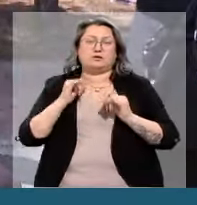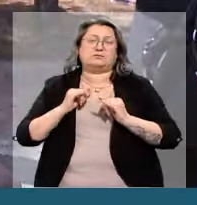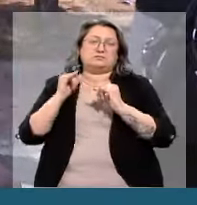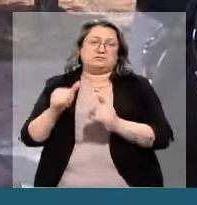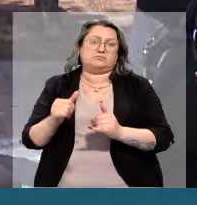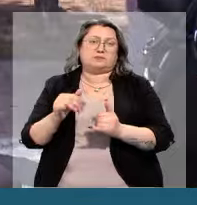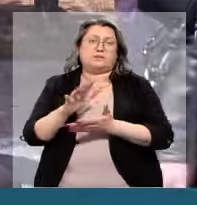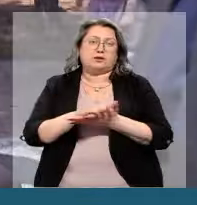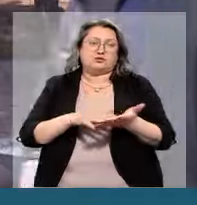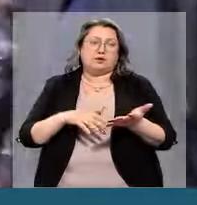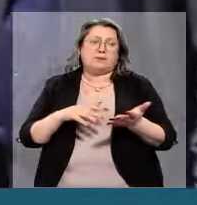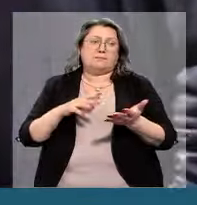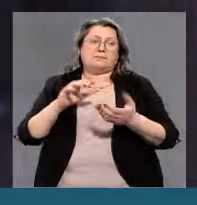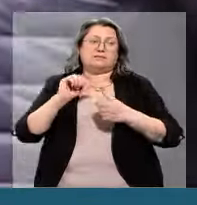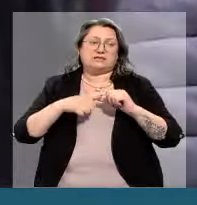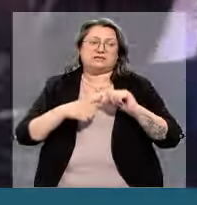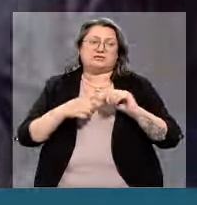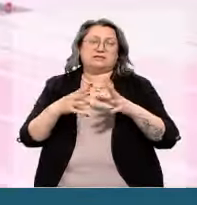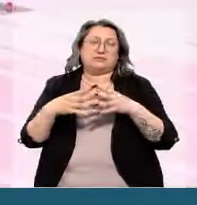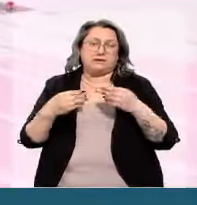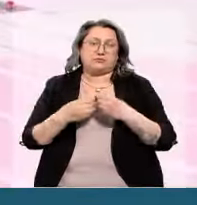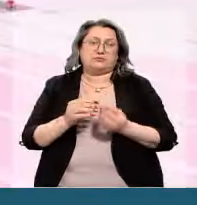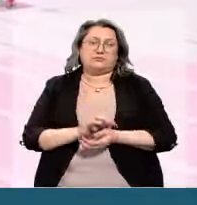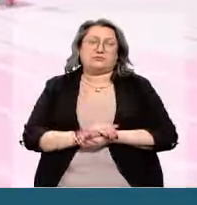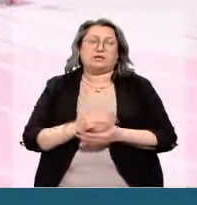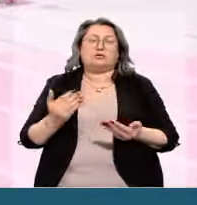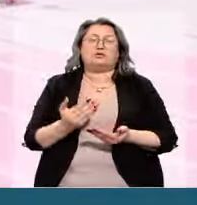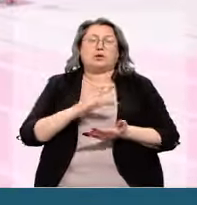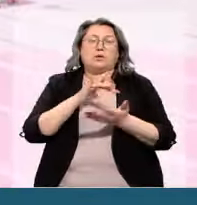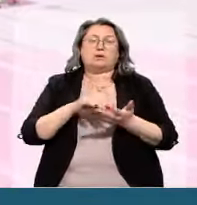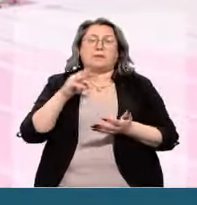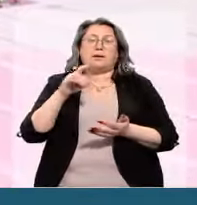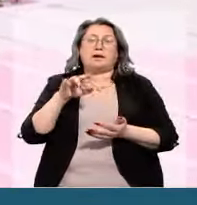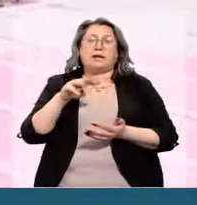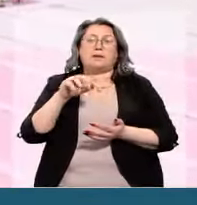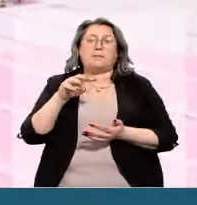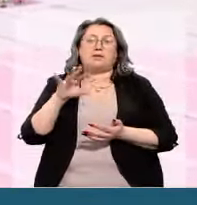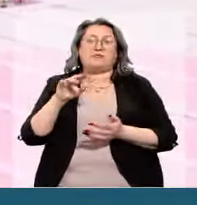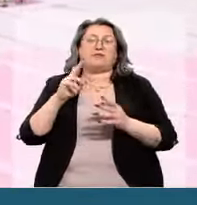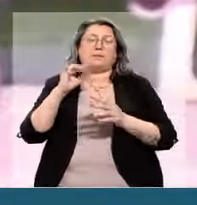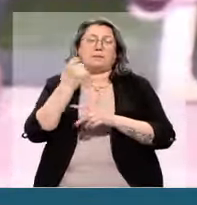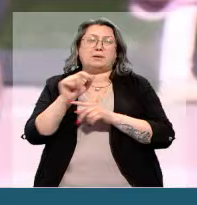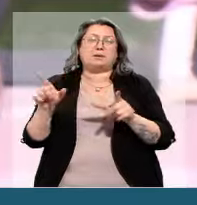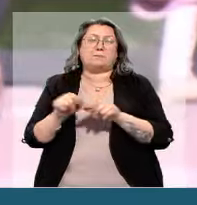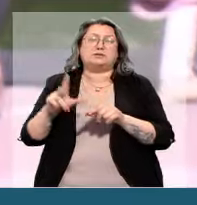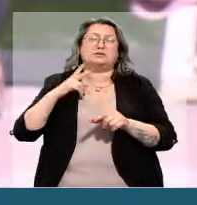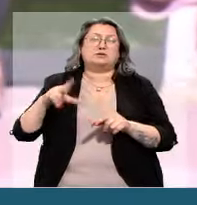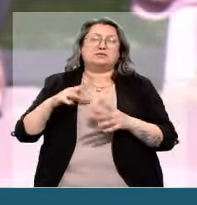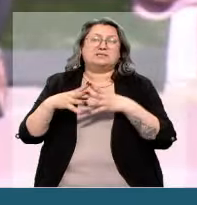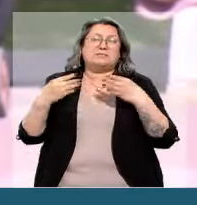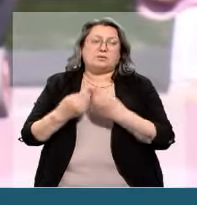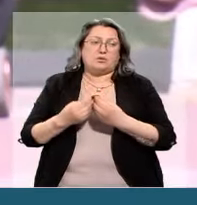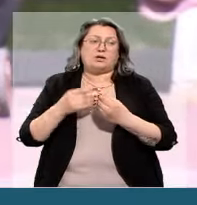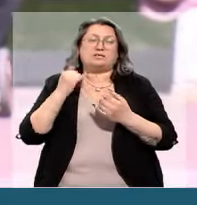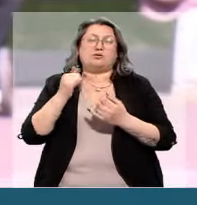чествуем, продолжаем традицию семейную. Жительница города Мария Мамедова в Парк Победы пришла вместе со своей